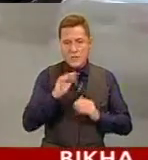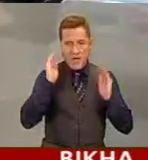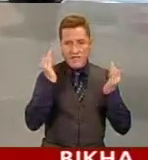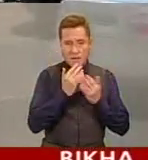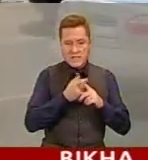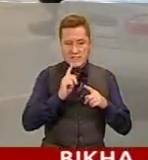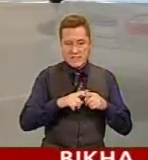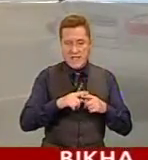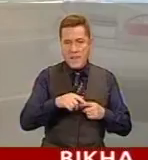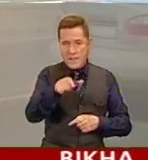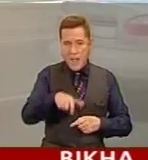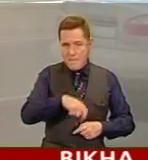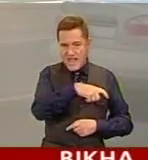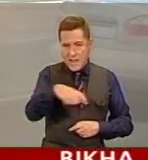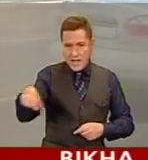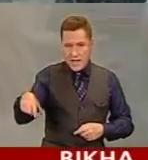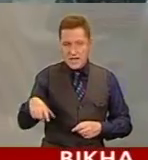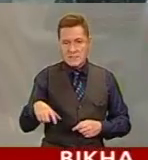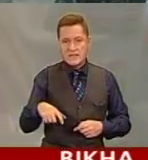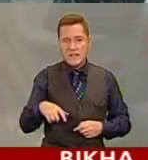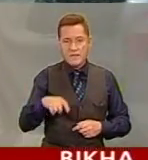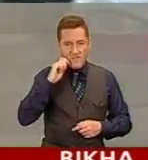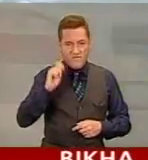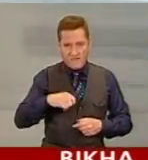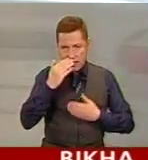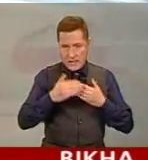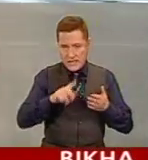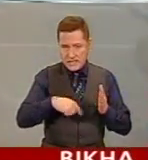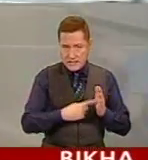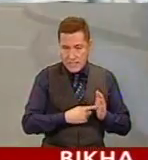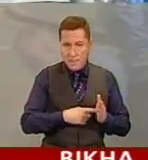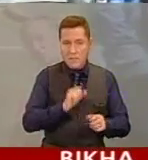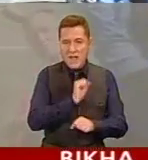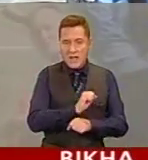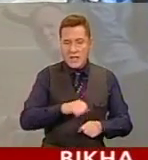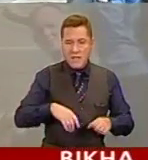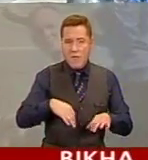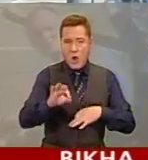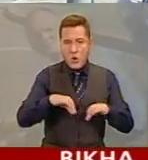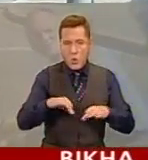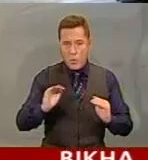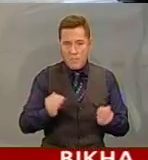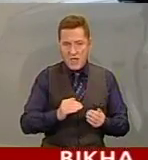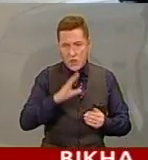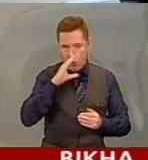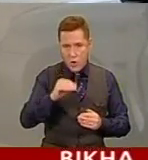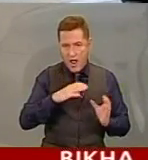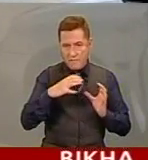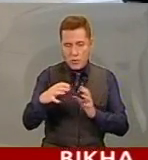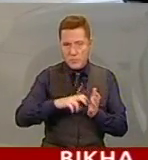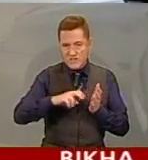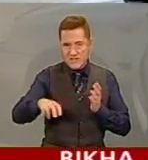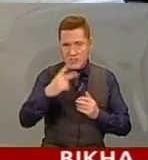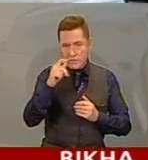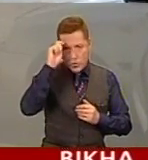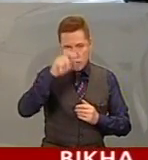Це сталося на перехресті Барського шосе і вулиці Келецької. Легковіковий перекрив рух мікроавтобус. Із нього вискочило двоє чоловіків